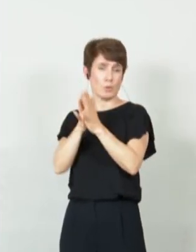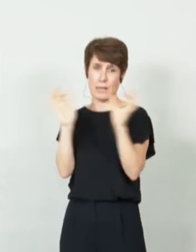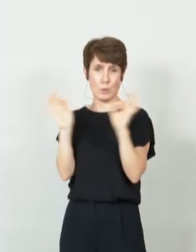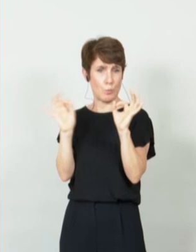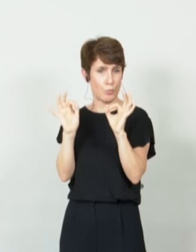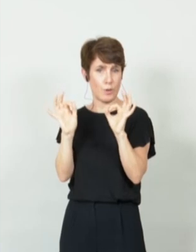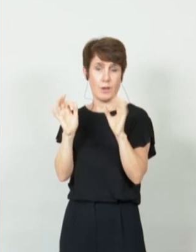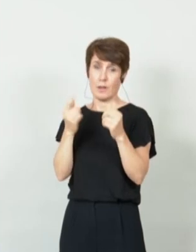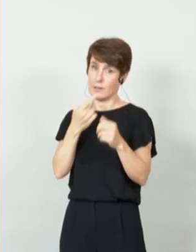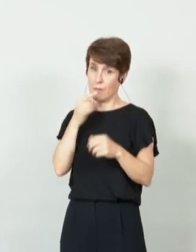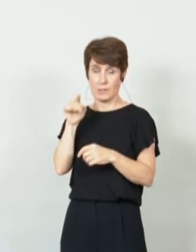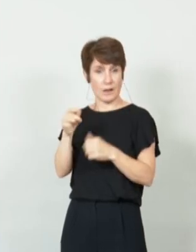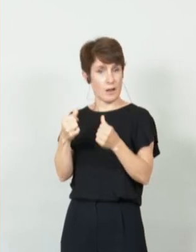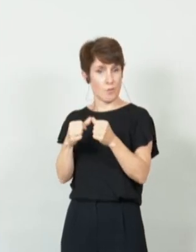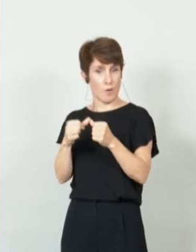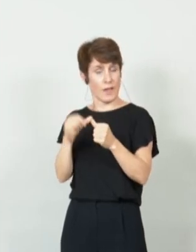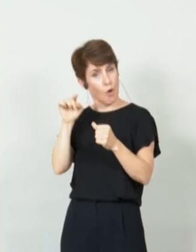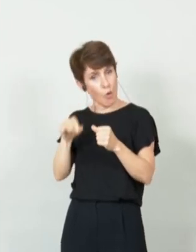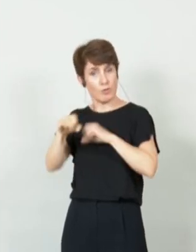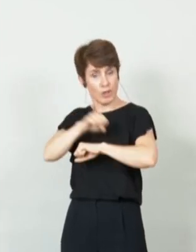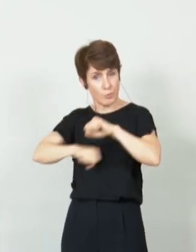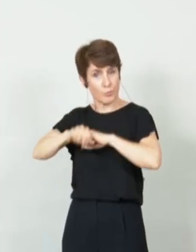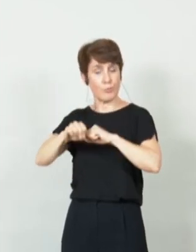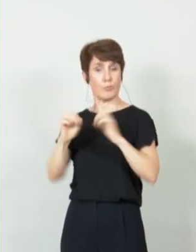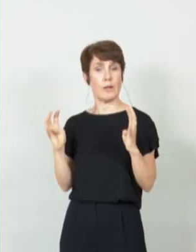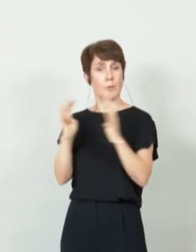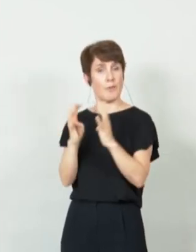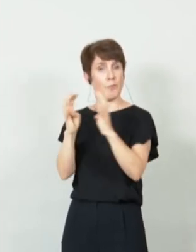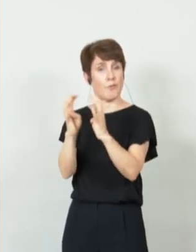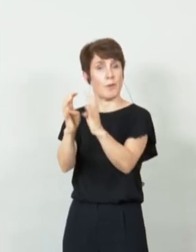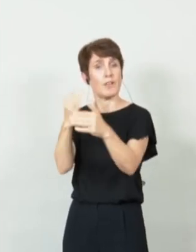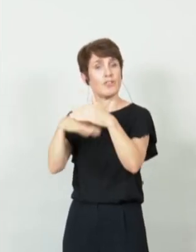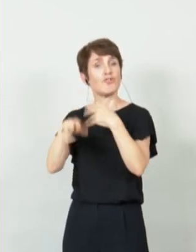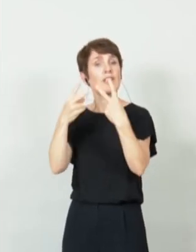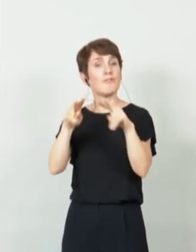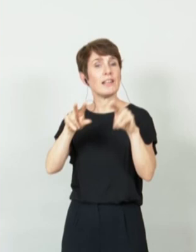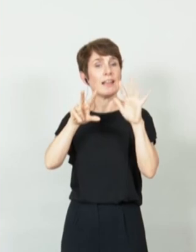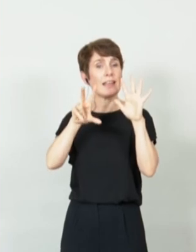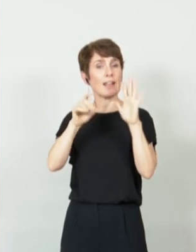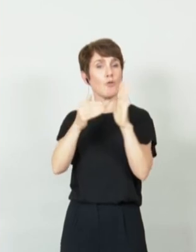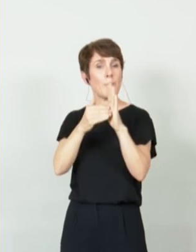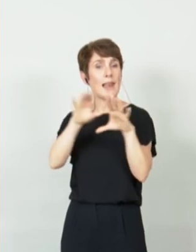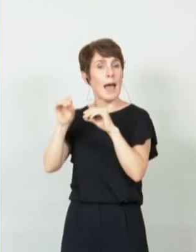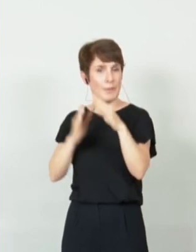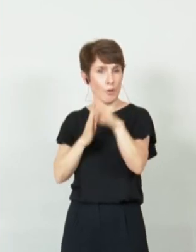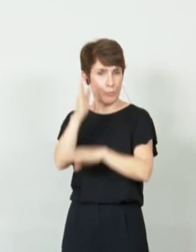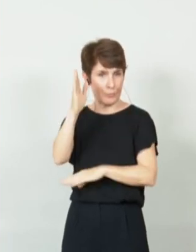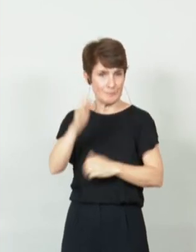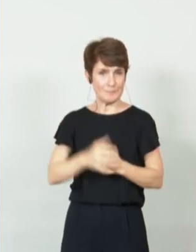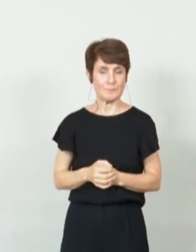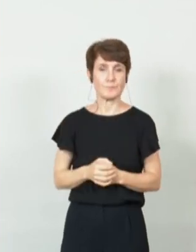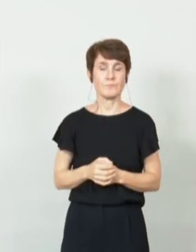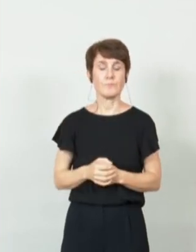à l'obligation d'ailleurs d'instaurer un conseil de quartier dans les villes depuis 80000 habitants la loi vaillant ces conseils de quartier